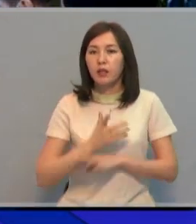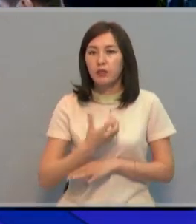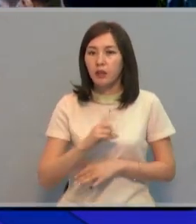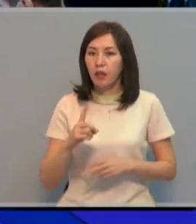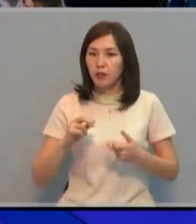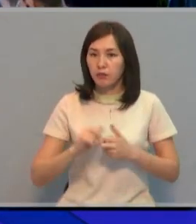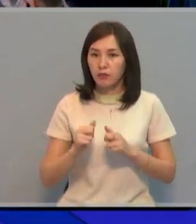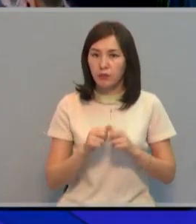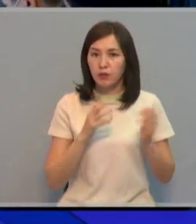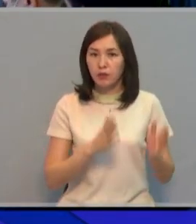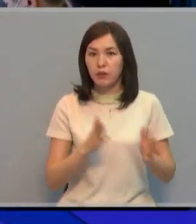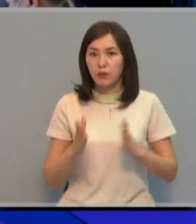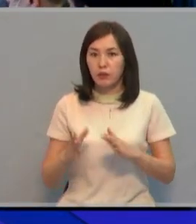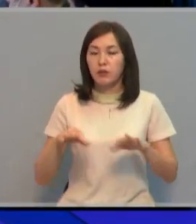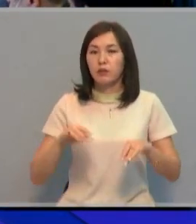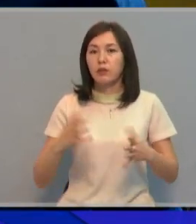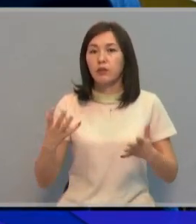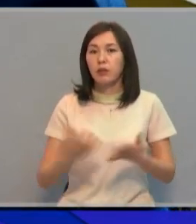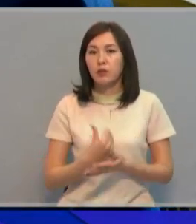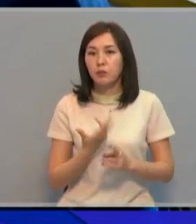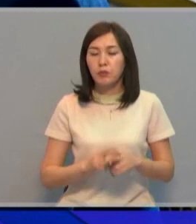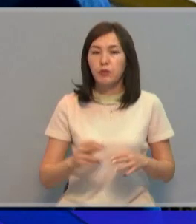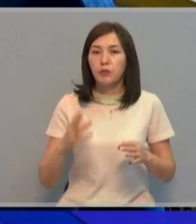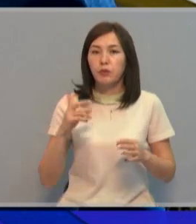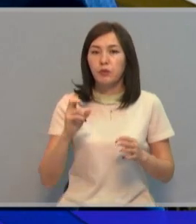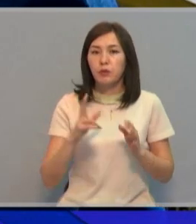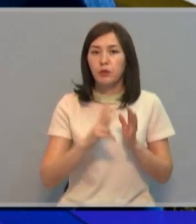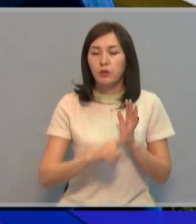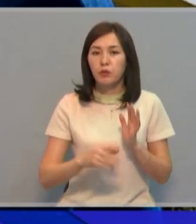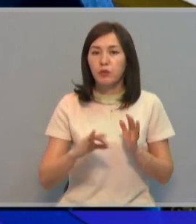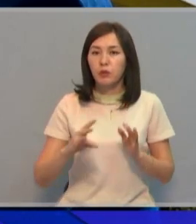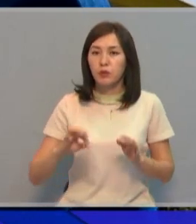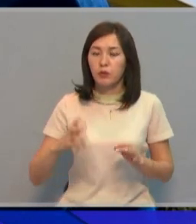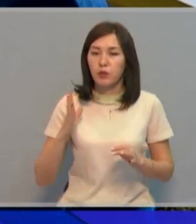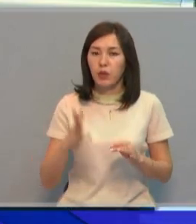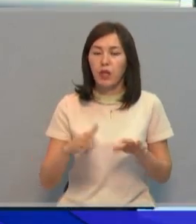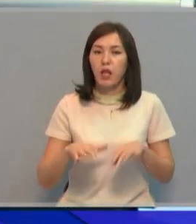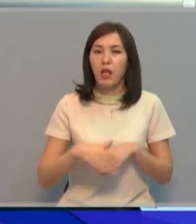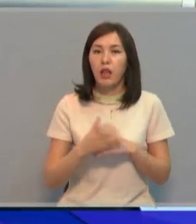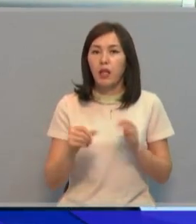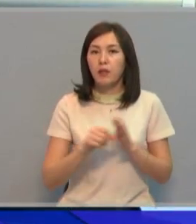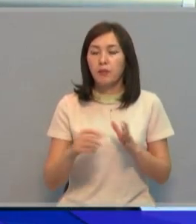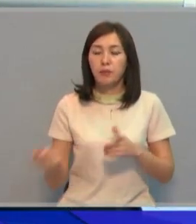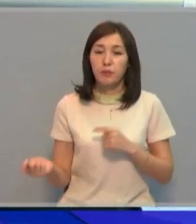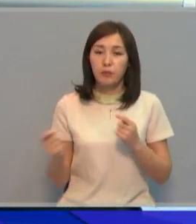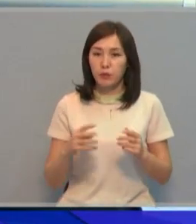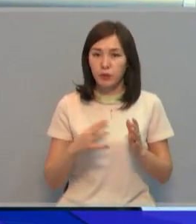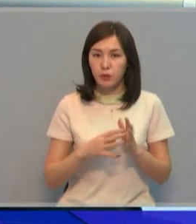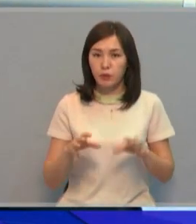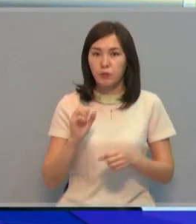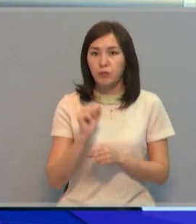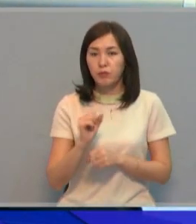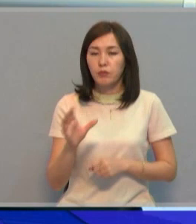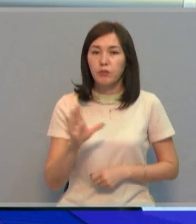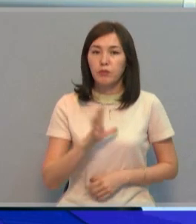газ мәселесі кезең-кезеңмен шешімін тауып келеді. Былтыр жалпы құны 270 миллион теңгеге жаңа электр желісі тартылды. 9